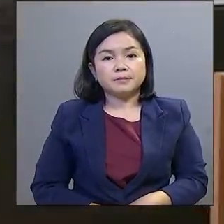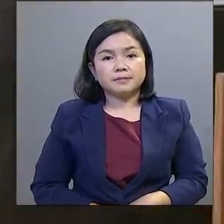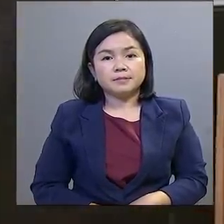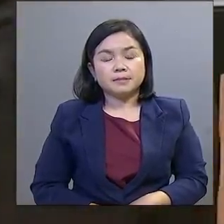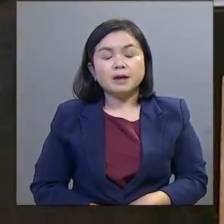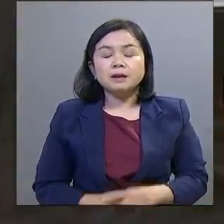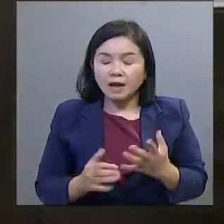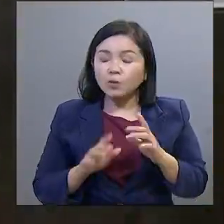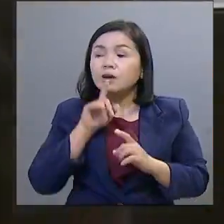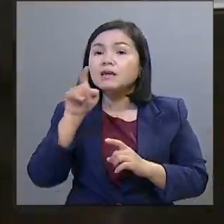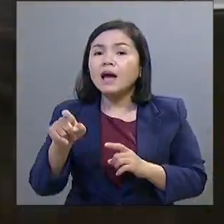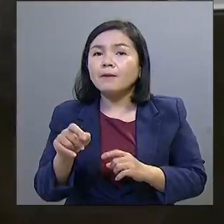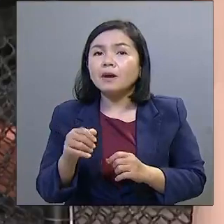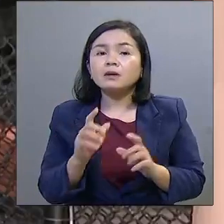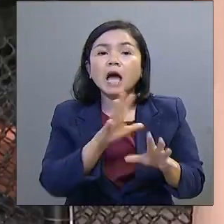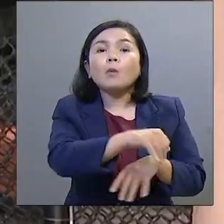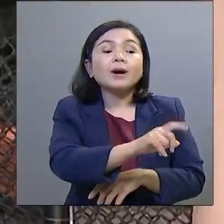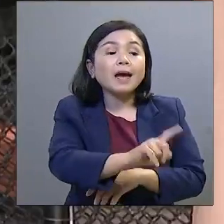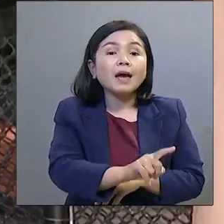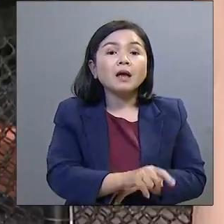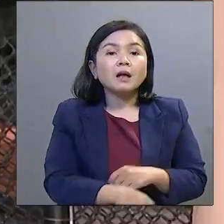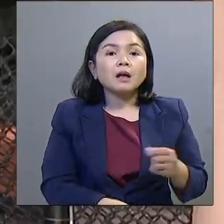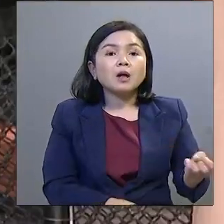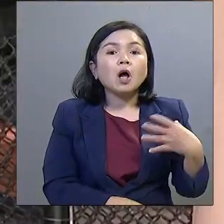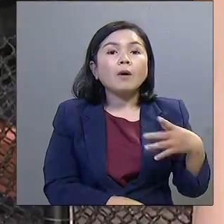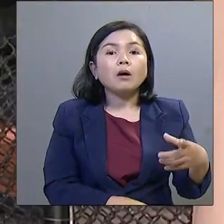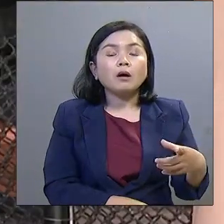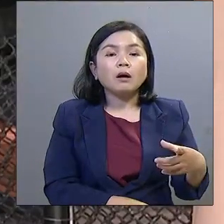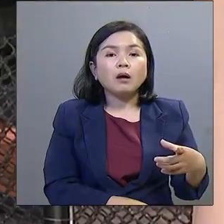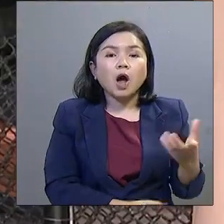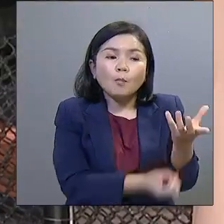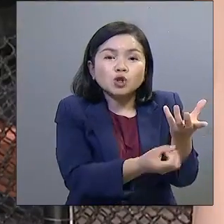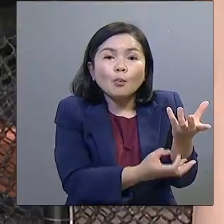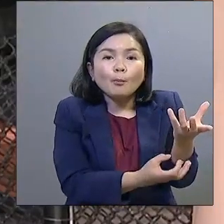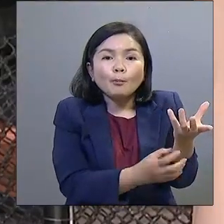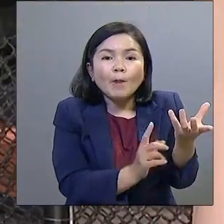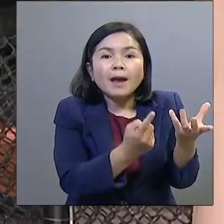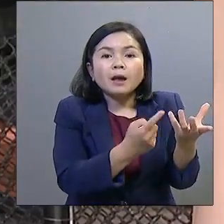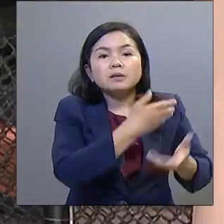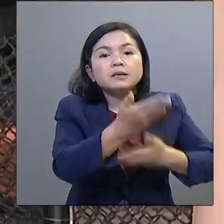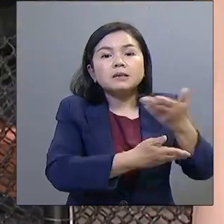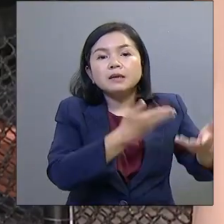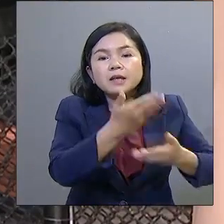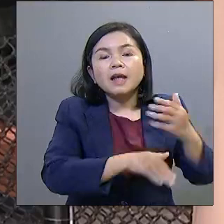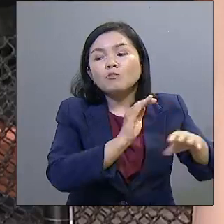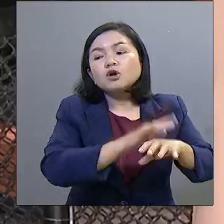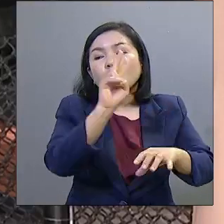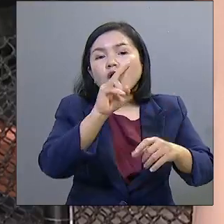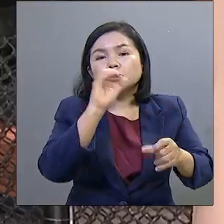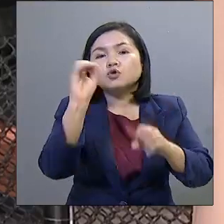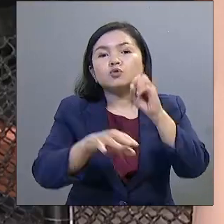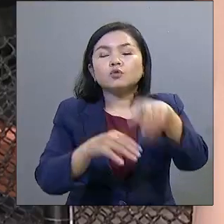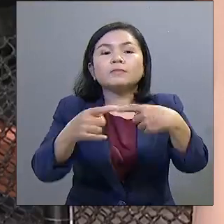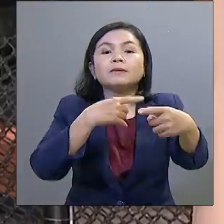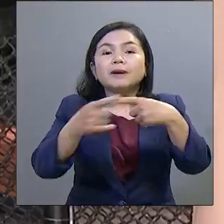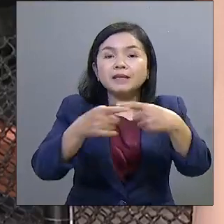ก็เลยไปถามเขาว่าอันนี้จะเอาไปไหนเหรอครับเขาบอกว่าเขาจะเอาไปหลอมหรือว่าเขาจะส่งขายเป็นโรงงานพลาสติกไปบางส่วนที่มันขาดเยอะๆใช้ไ